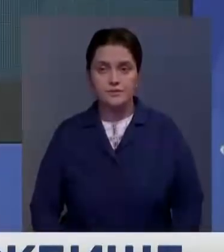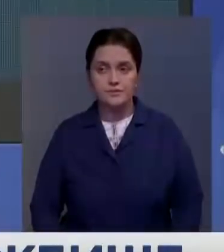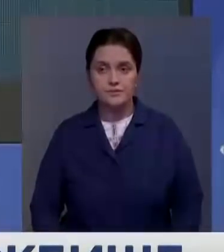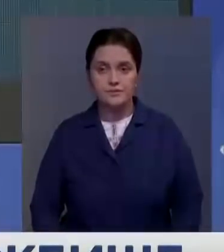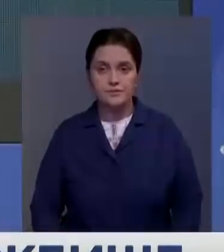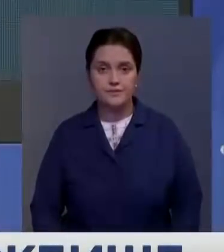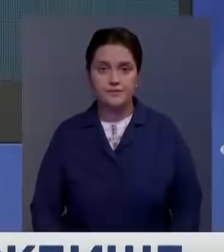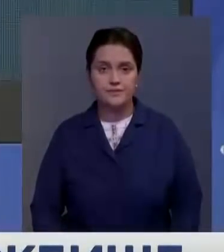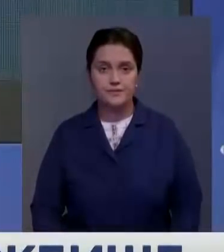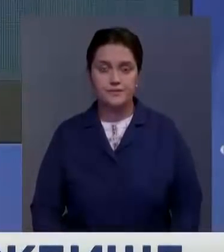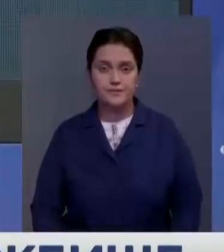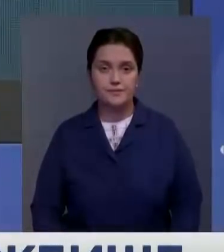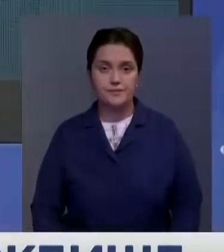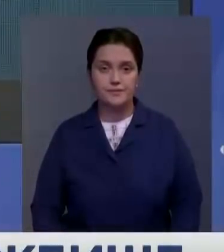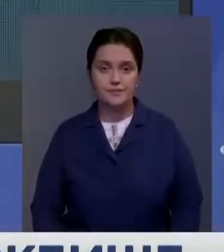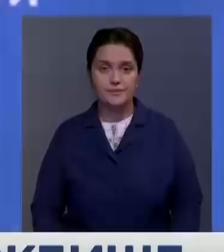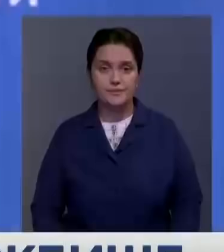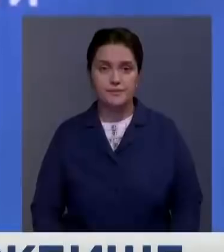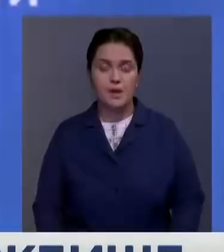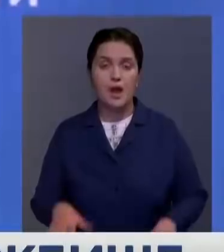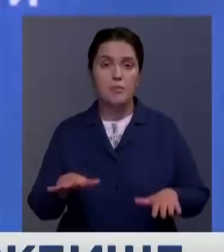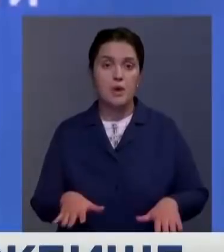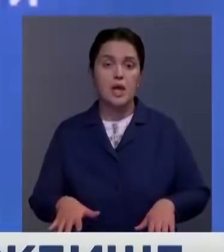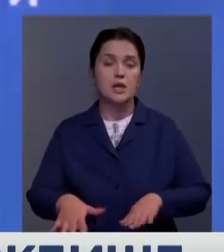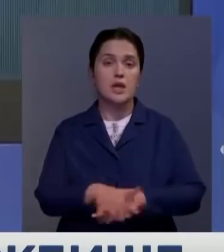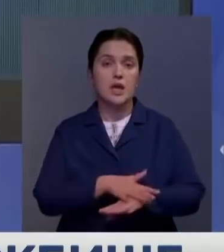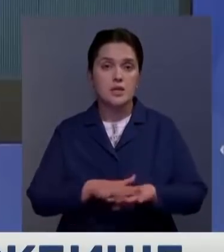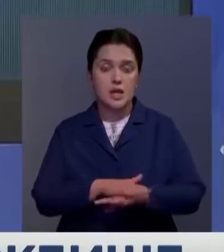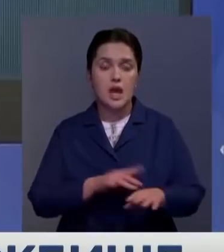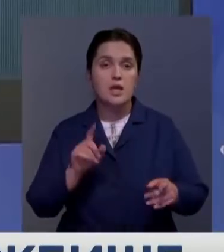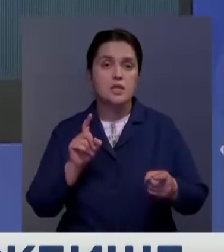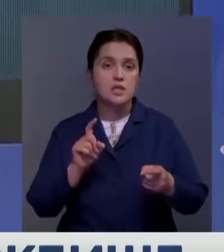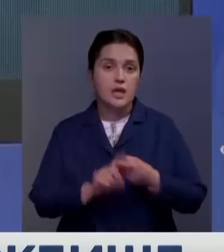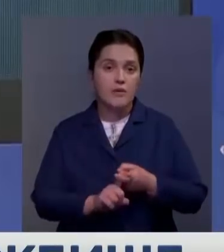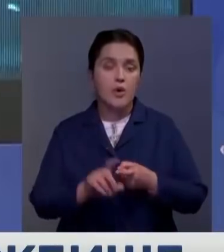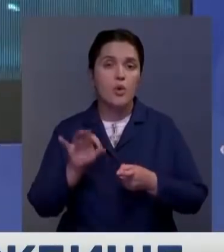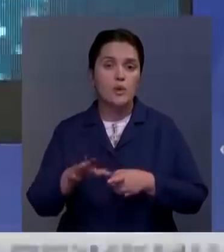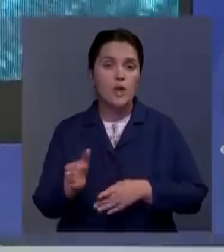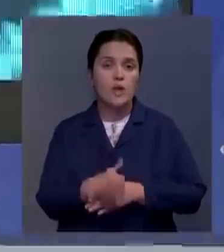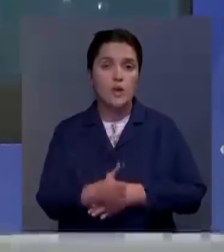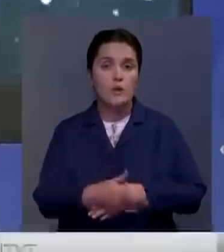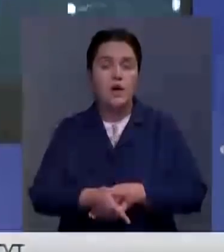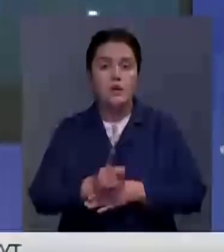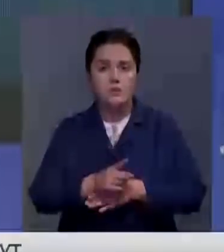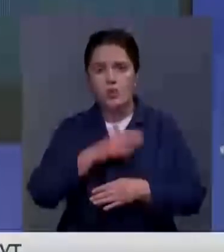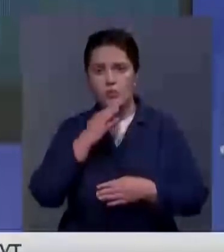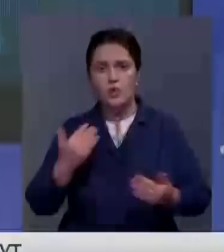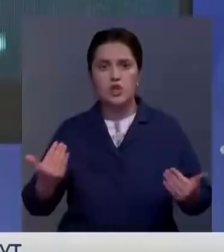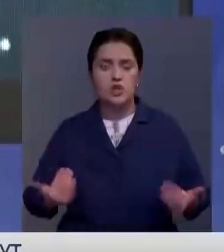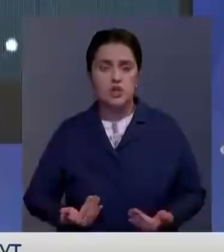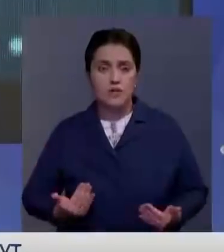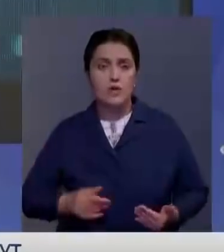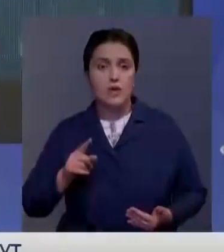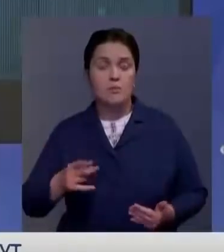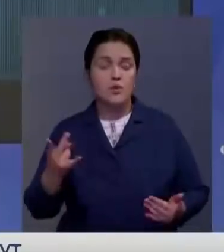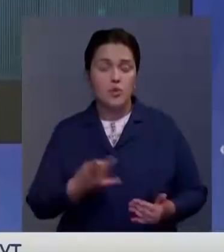тоже зависит от рыболовства, и запретить им нельзя, потому что многие, я думаю, живут на этом. То есть надо